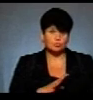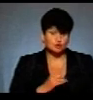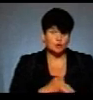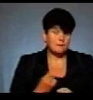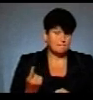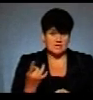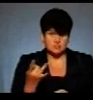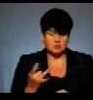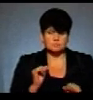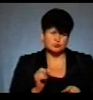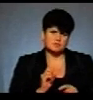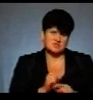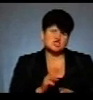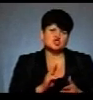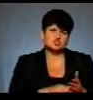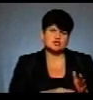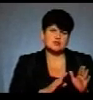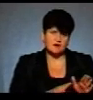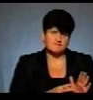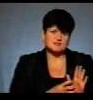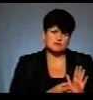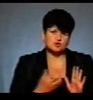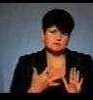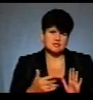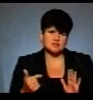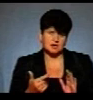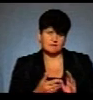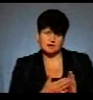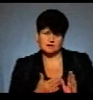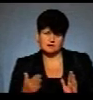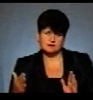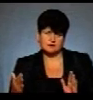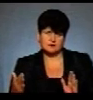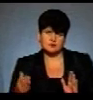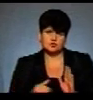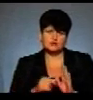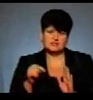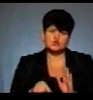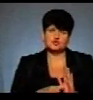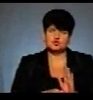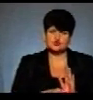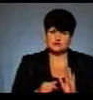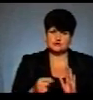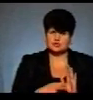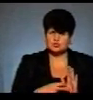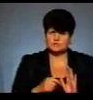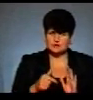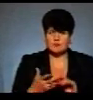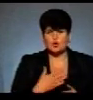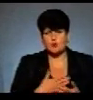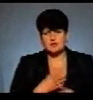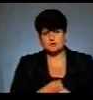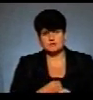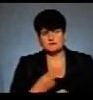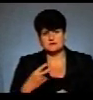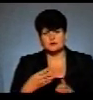вперше, то може бути призначений штраф від 850 гривень до 1700 гривень, або громадські роботи від 20